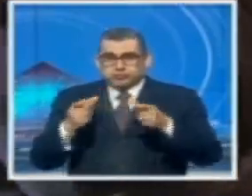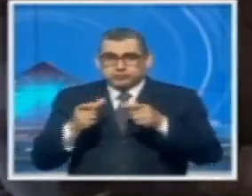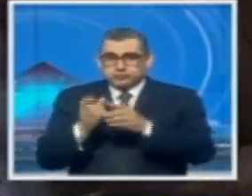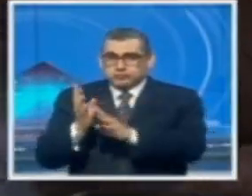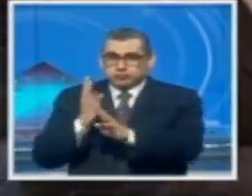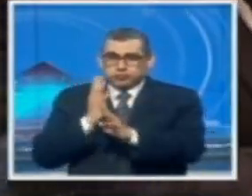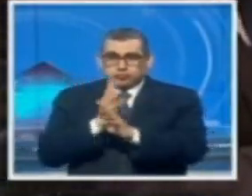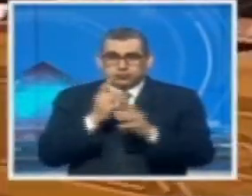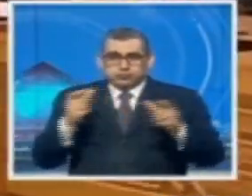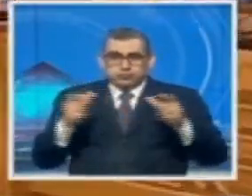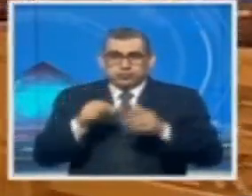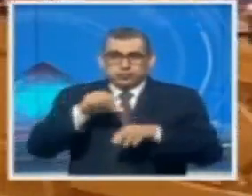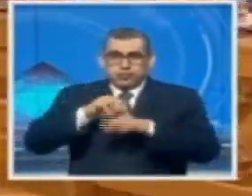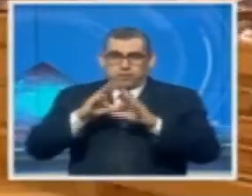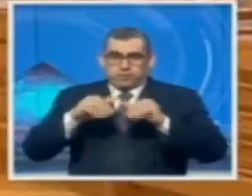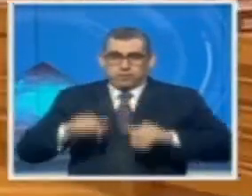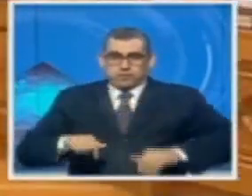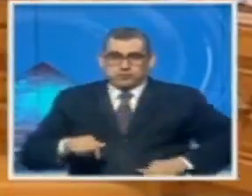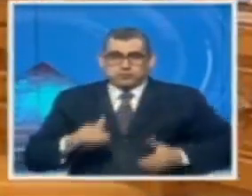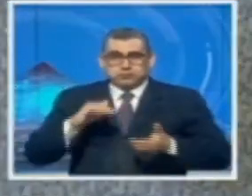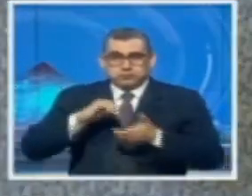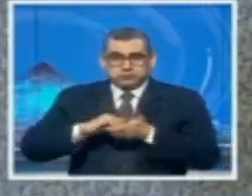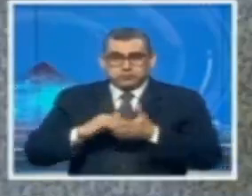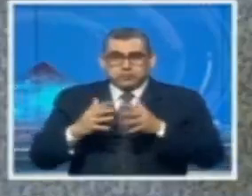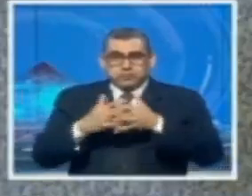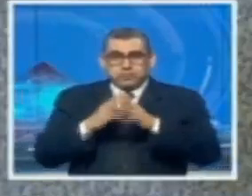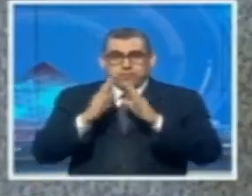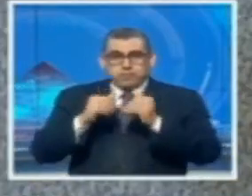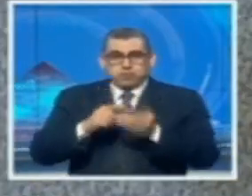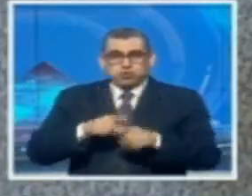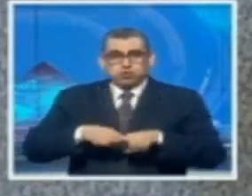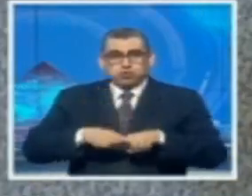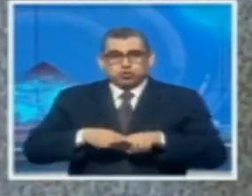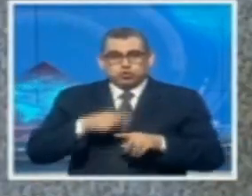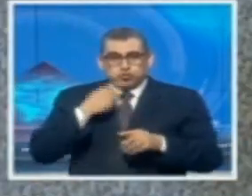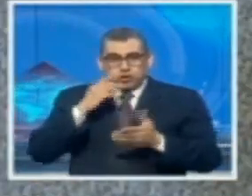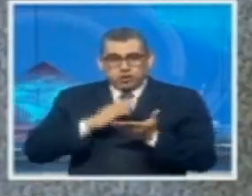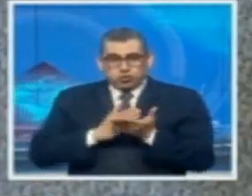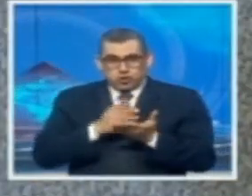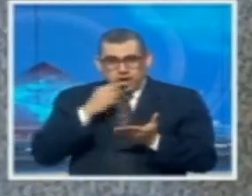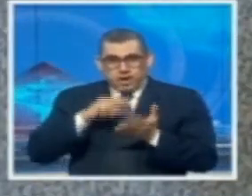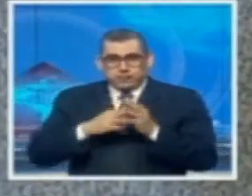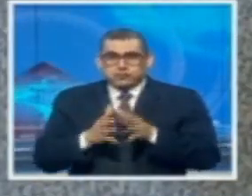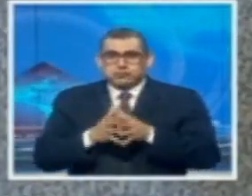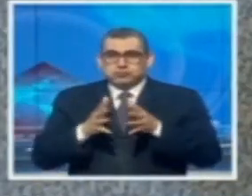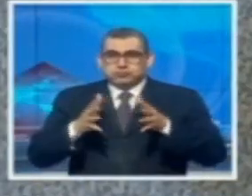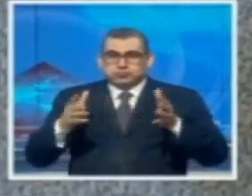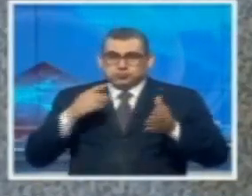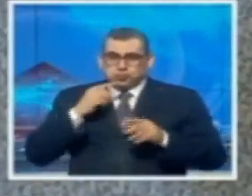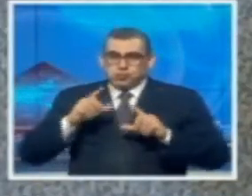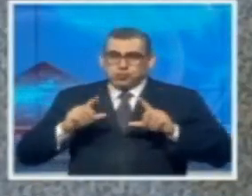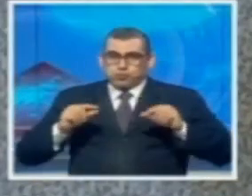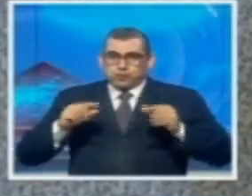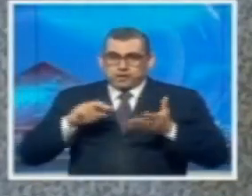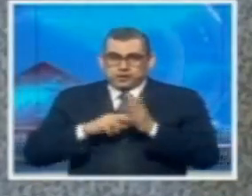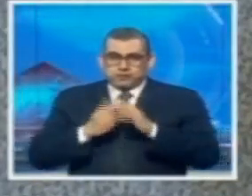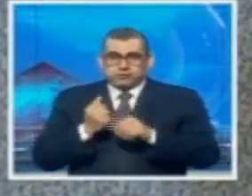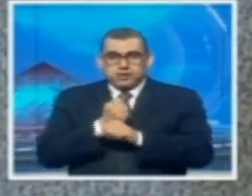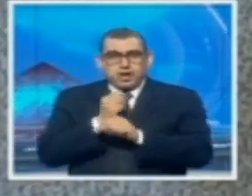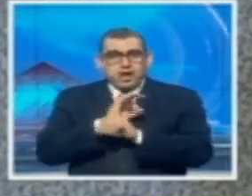مطولة بالقاهرة. العلاقات بين مصر واليونان تمر من مرحلة ازدهار وتميز على كافة